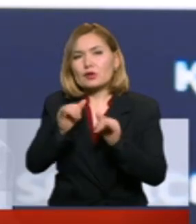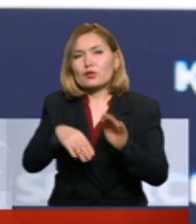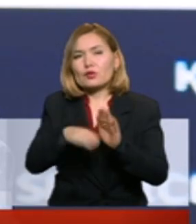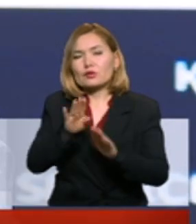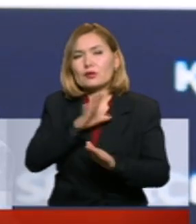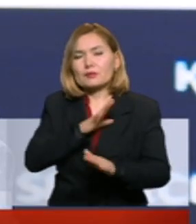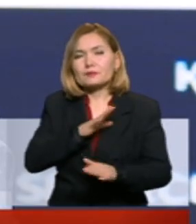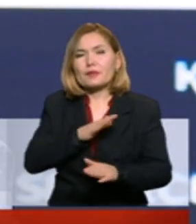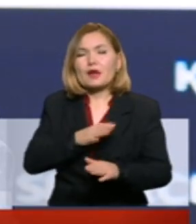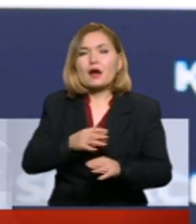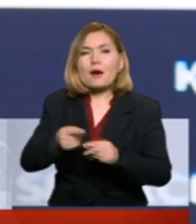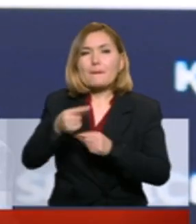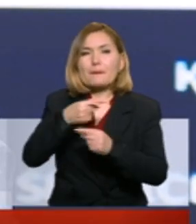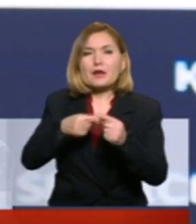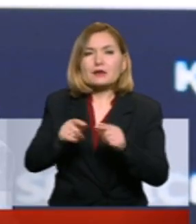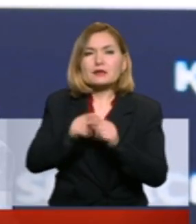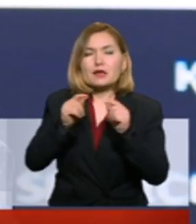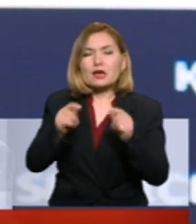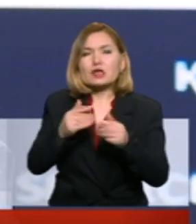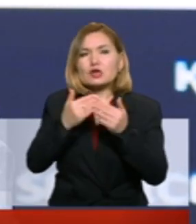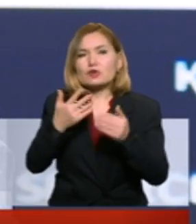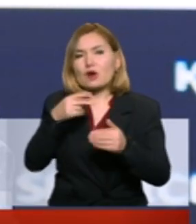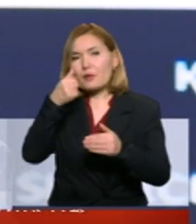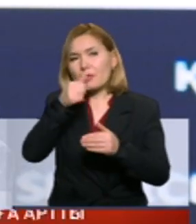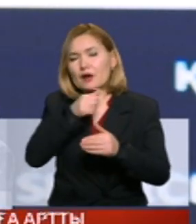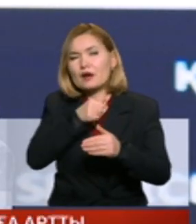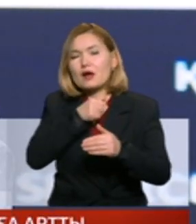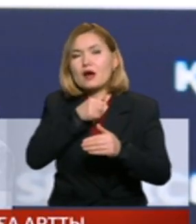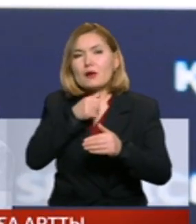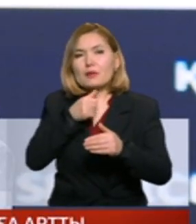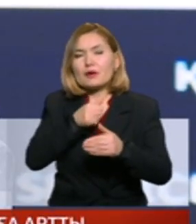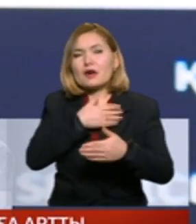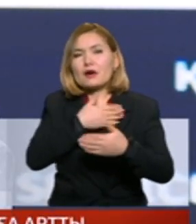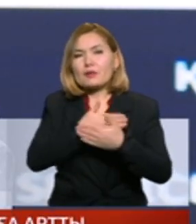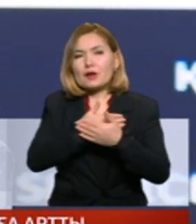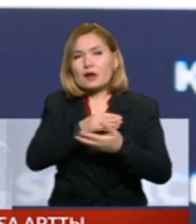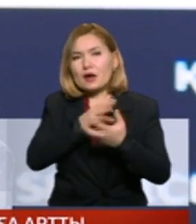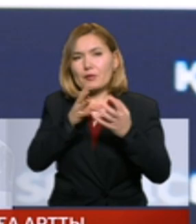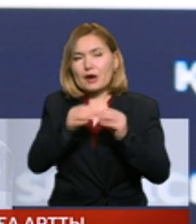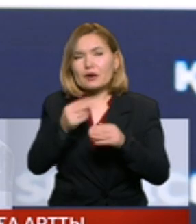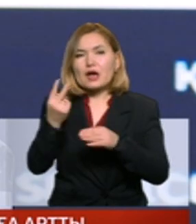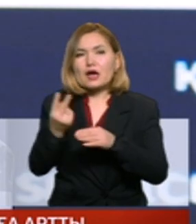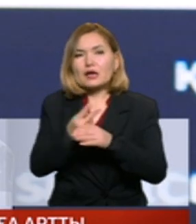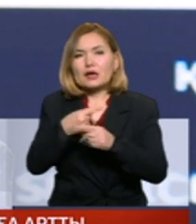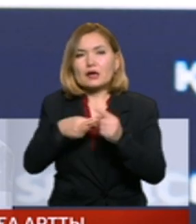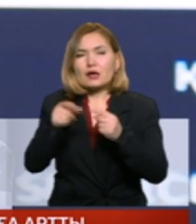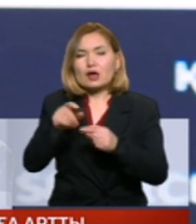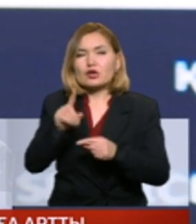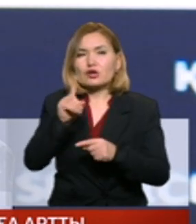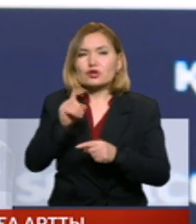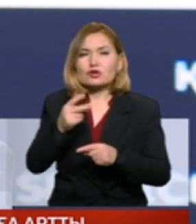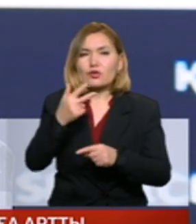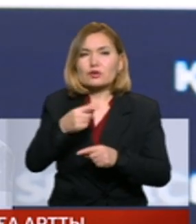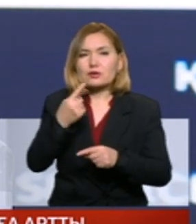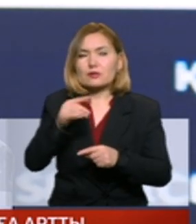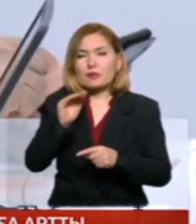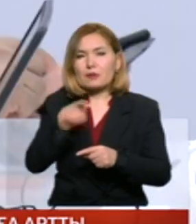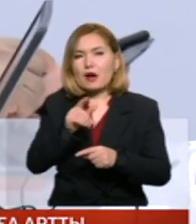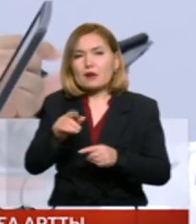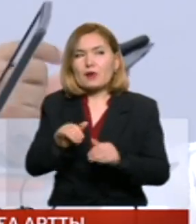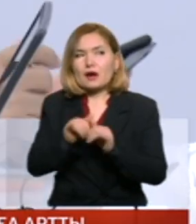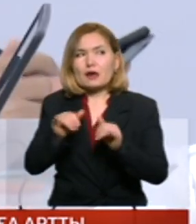Қолдау шараларының нәтижесінде соңғы 5 жылда белсенді жұмыс істейтін кәсіпкерлер екі есеге өсіп, саны 131 мыңнан